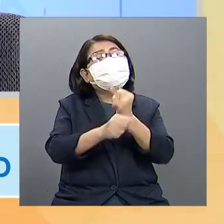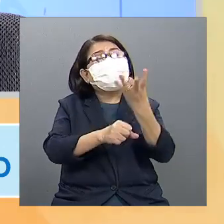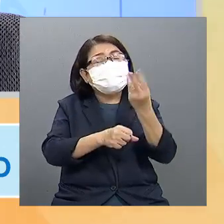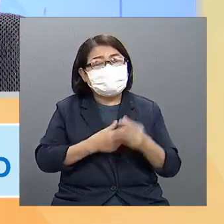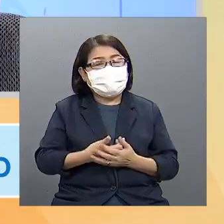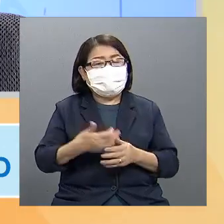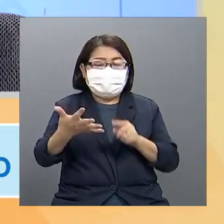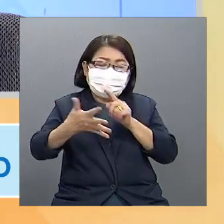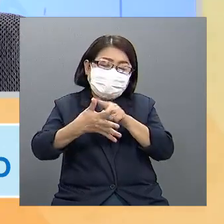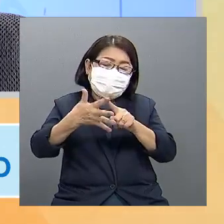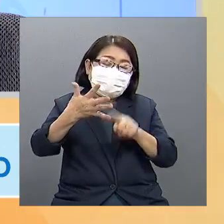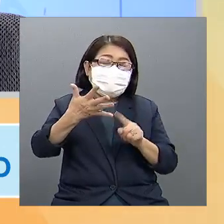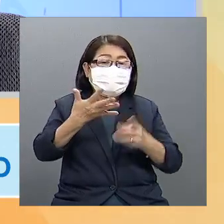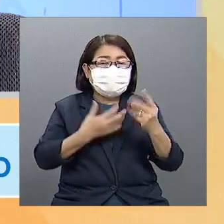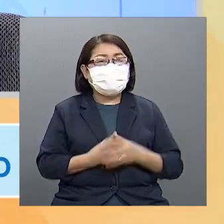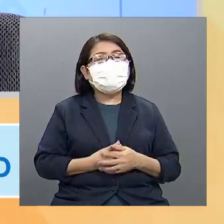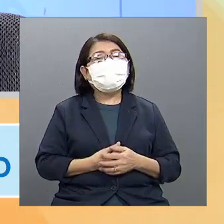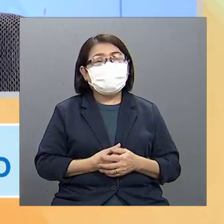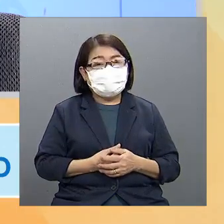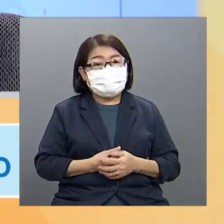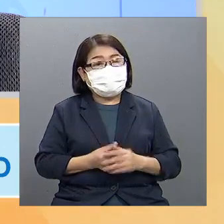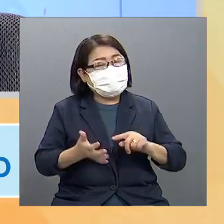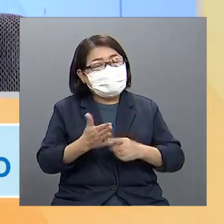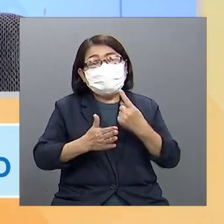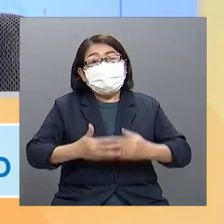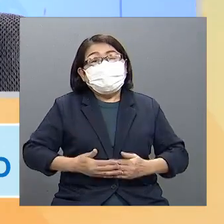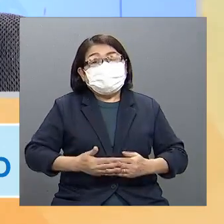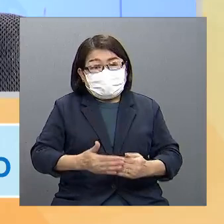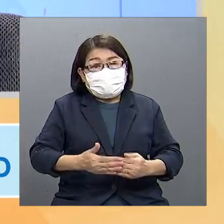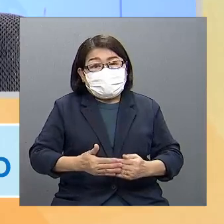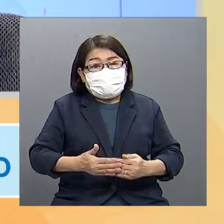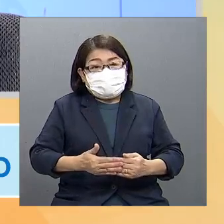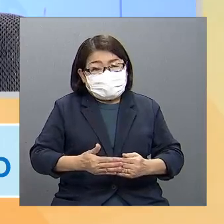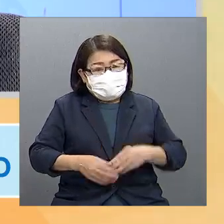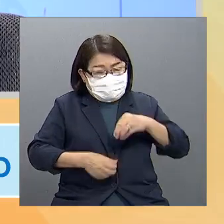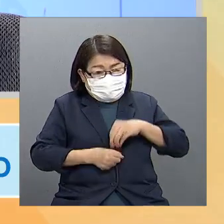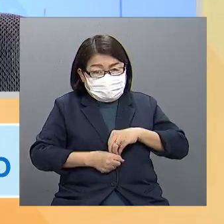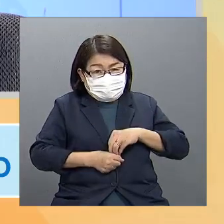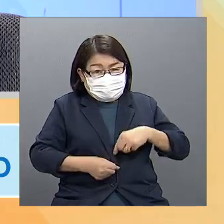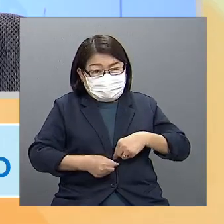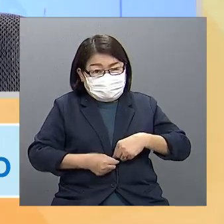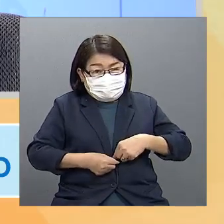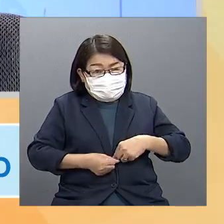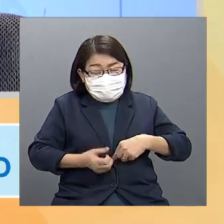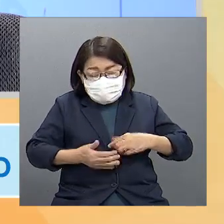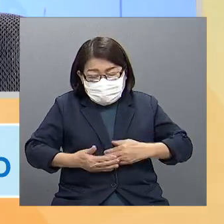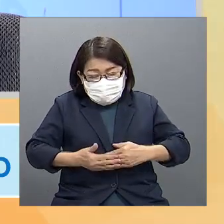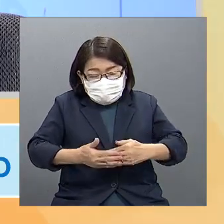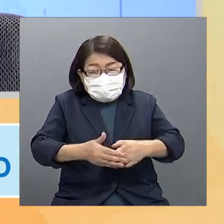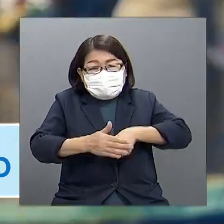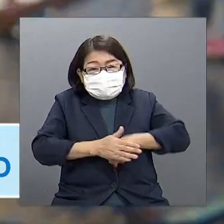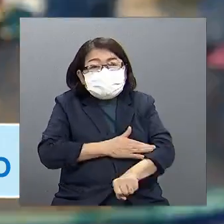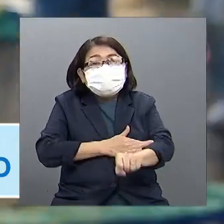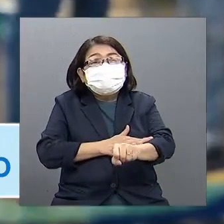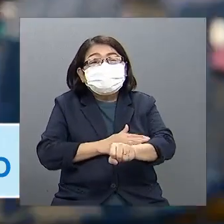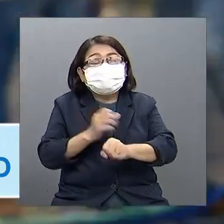อ คือฐานต้นทุนก็คือตอนคุณแม่ตั้งครรภ์ใช่ไหมคะแต่พอหลังคลอดไปจนถึง3ขวบปีแรกเน ี่ ยจะเป็นช่วงที่สมองมีพัฒ